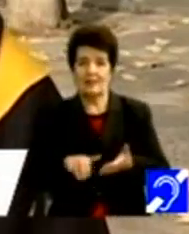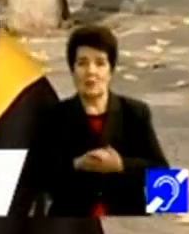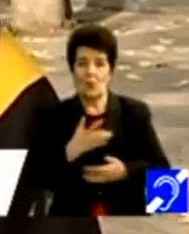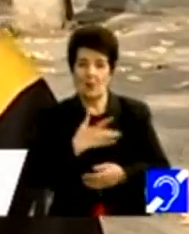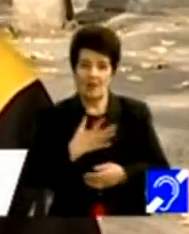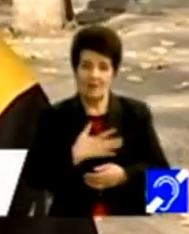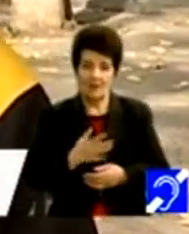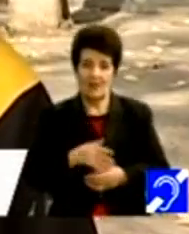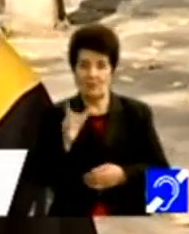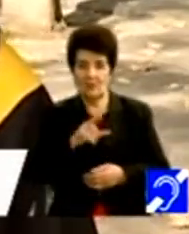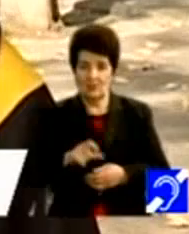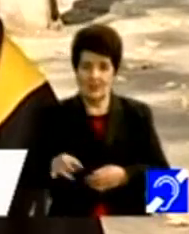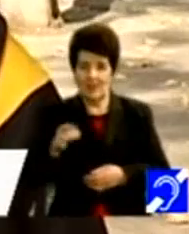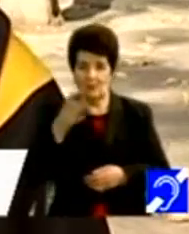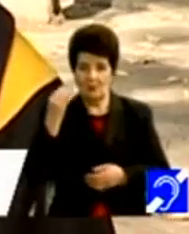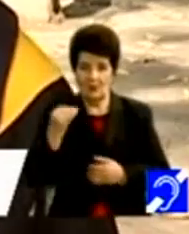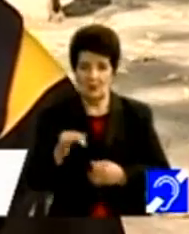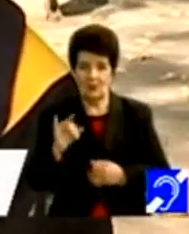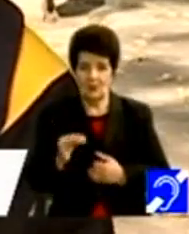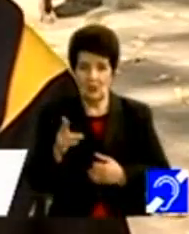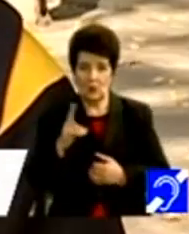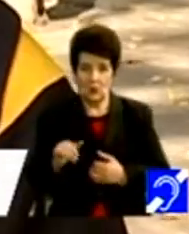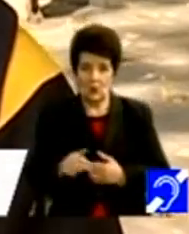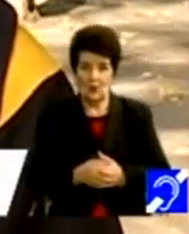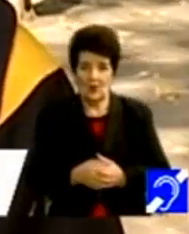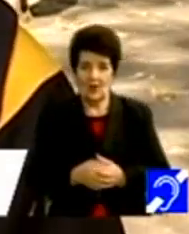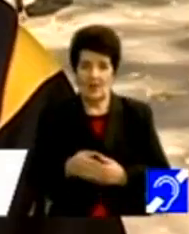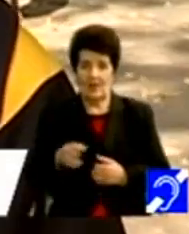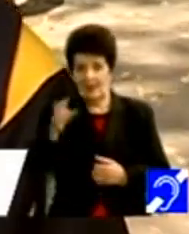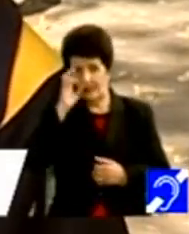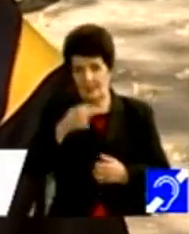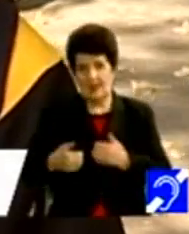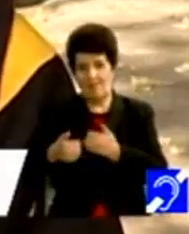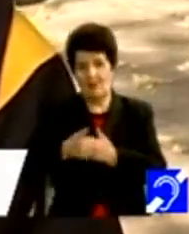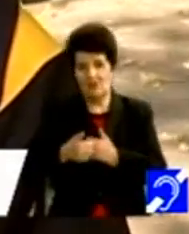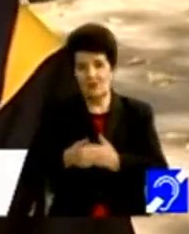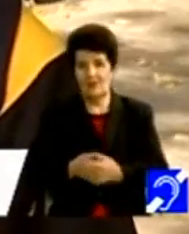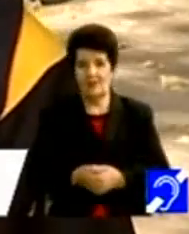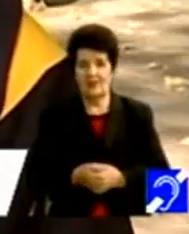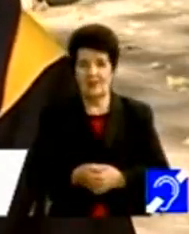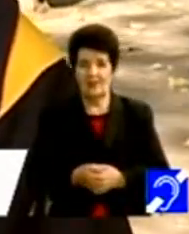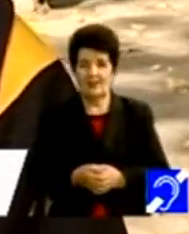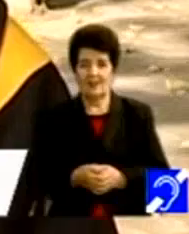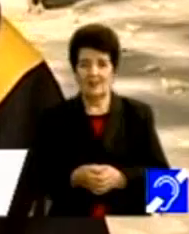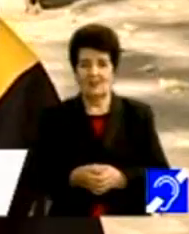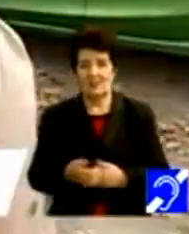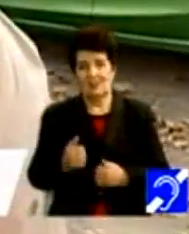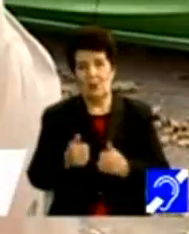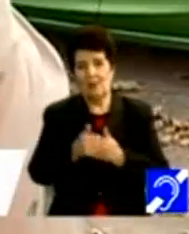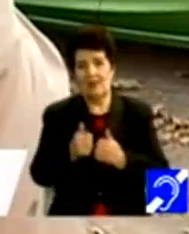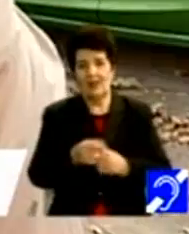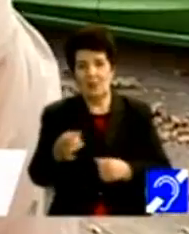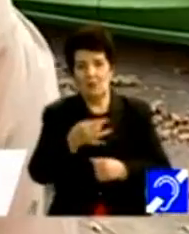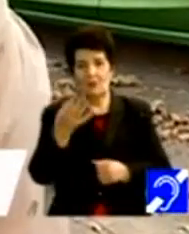atât cu cetățenii Republicii Moldova, cât și cu statele vecine și statele partenere Republicii Moldova.